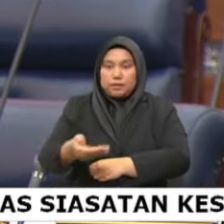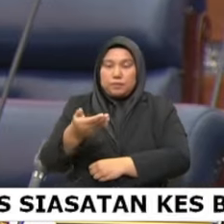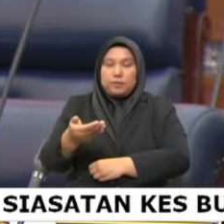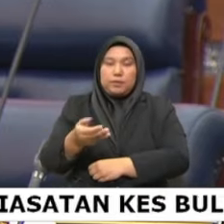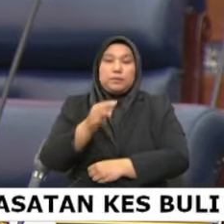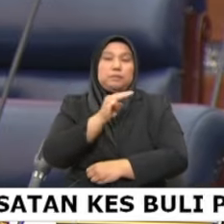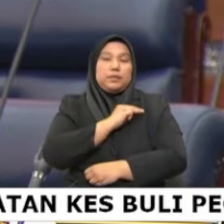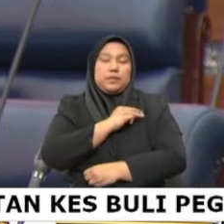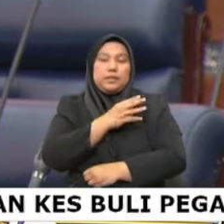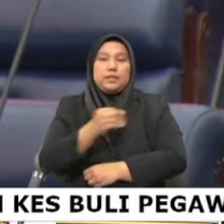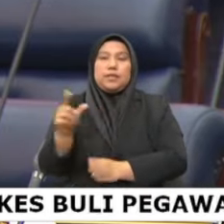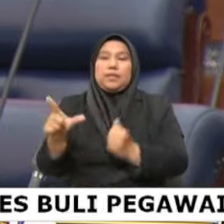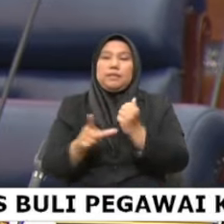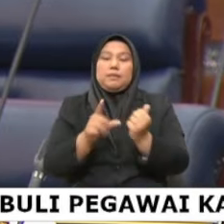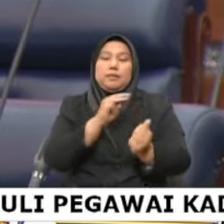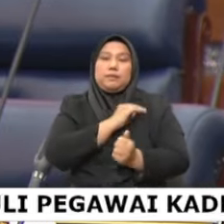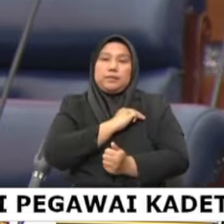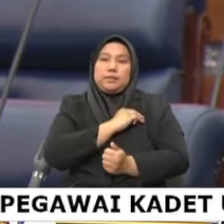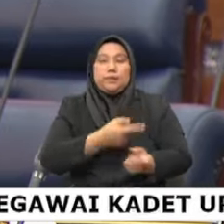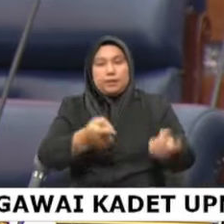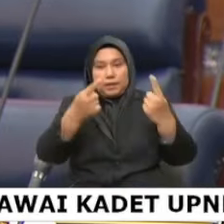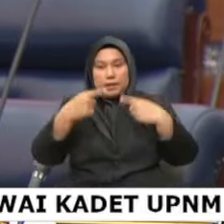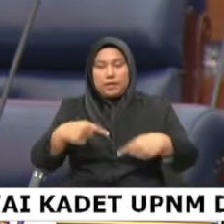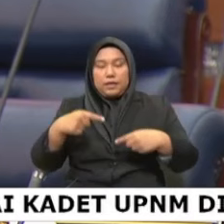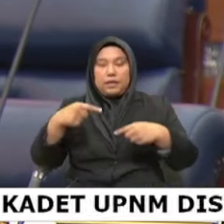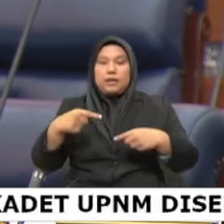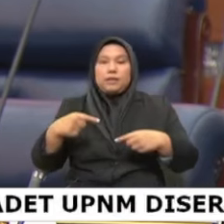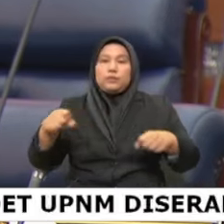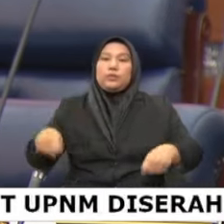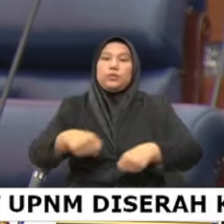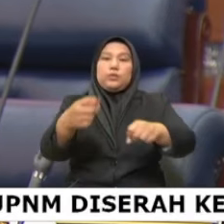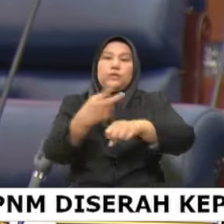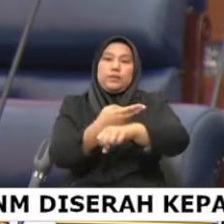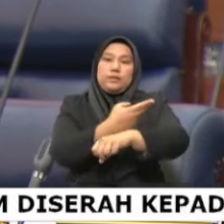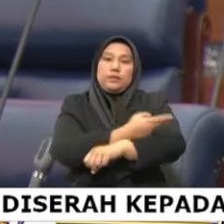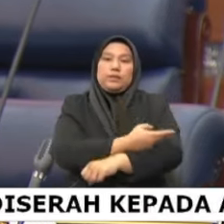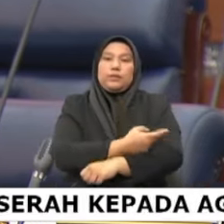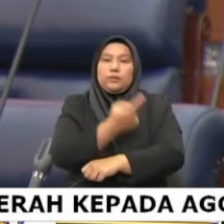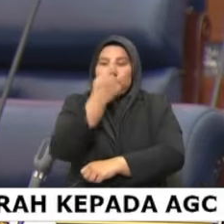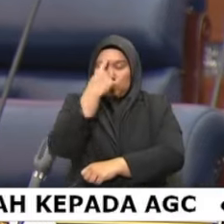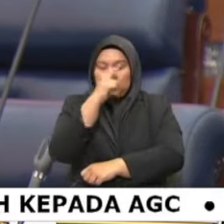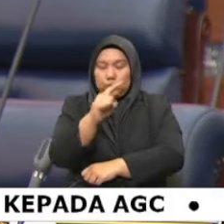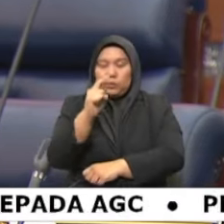dan Timbalan Menteri kunjung ke Sungai Siput untuk menikmati alam ciptaan Tuhan. Terima kasih Puan